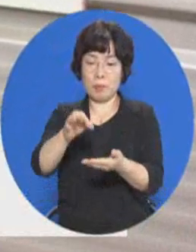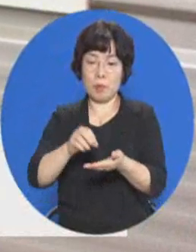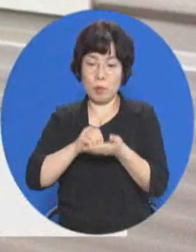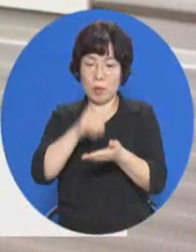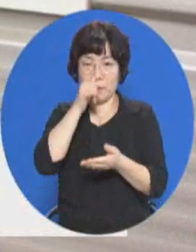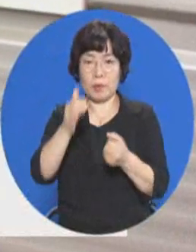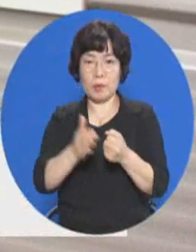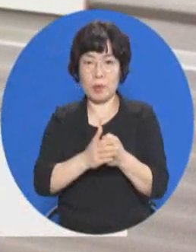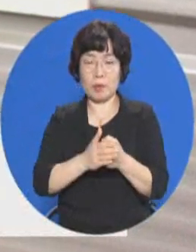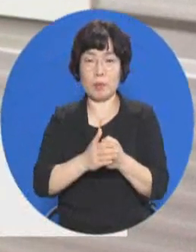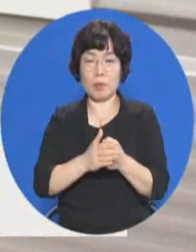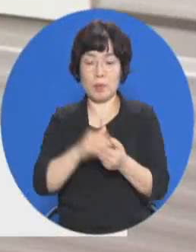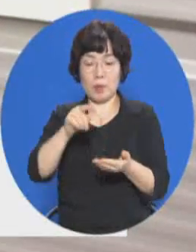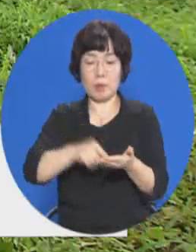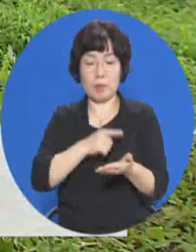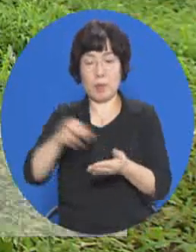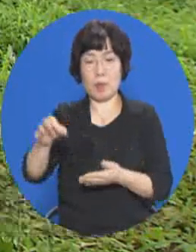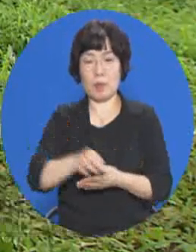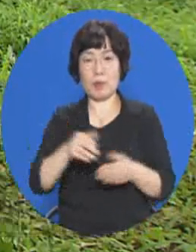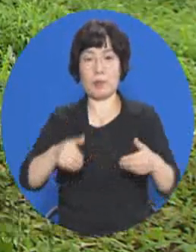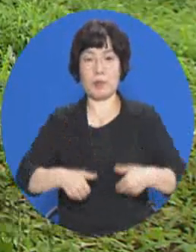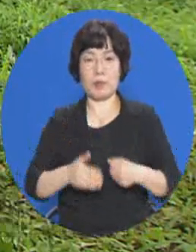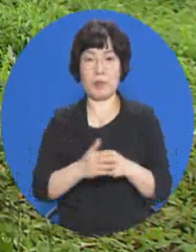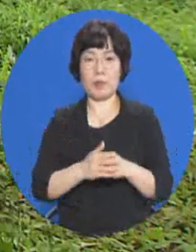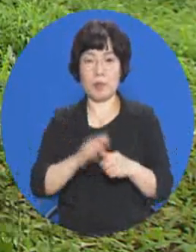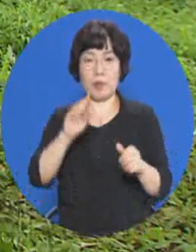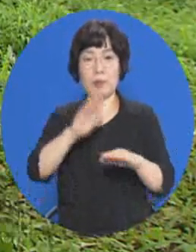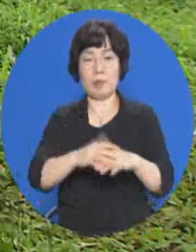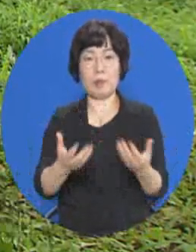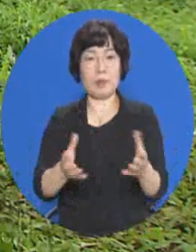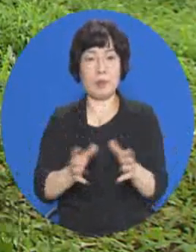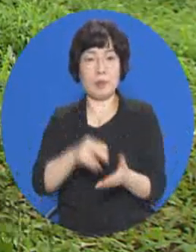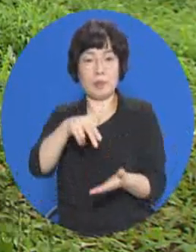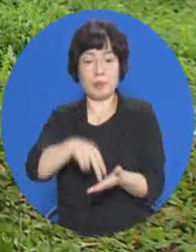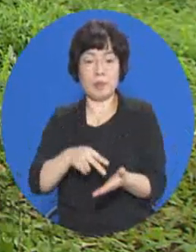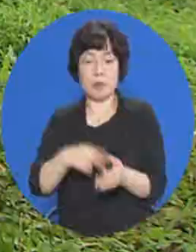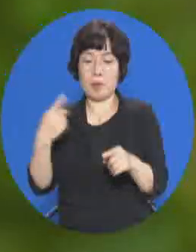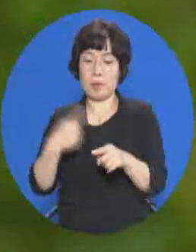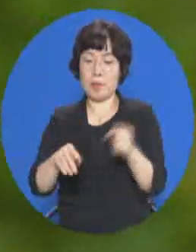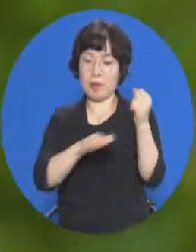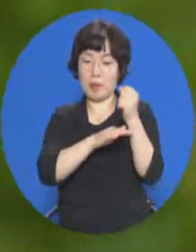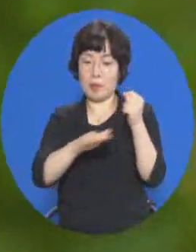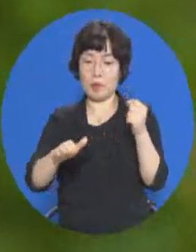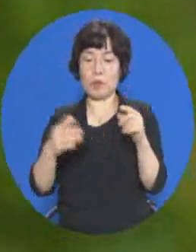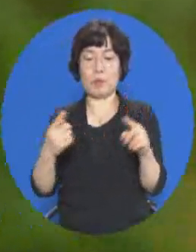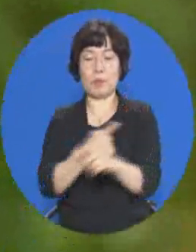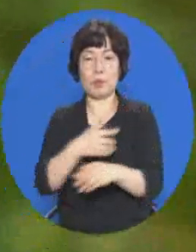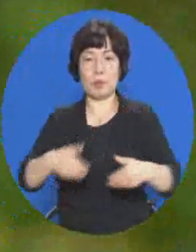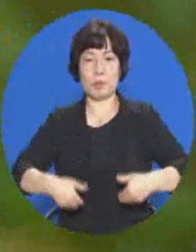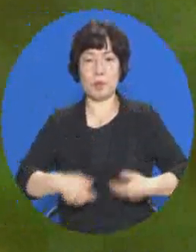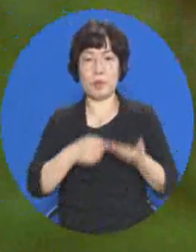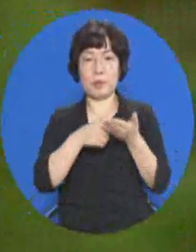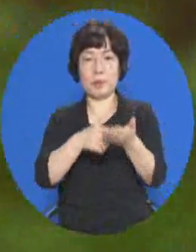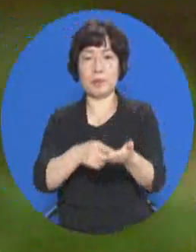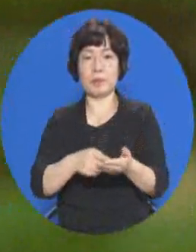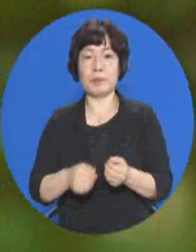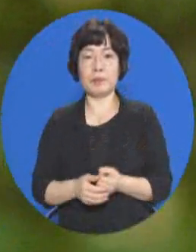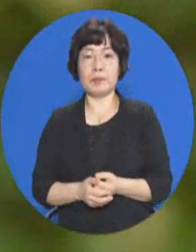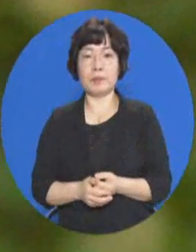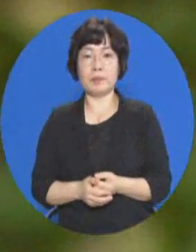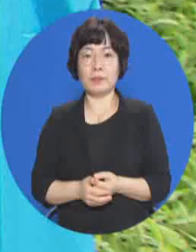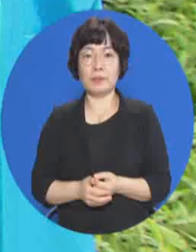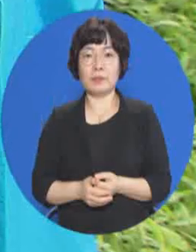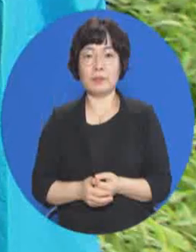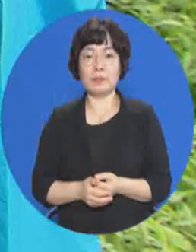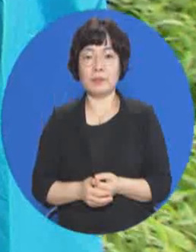였으니까 혜택을 좀 봐야지. 이에 따라 농민들 사이에서는 평가 기준을 손봐야 한다는 목소리가 갈수록 높아지고